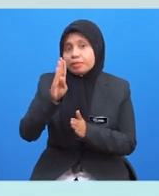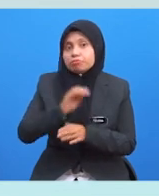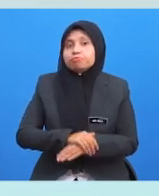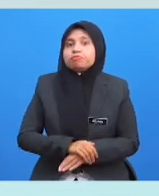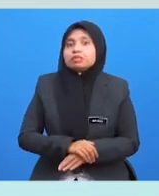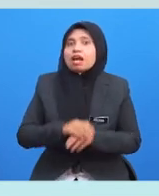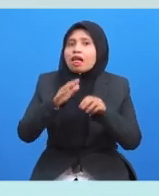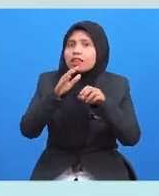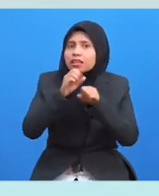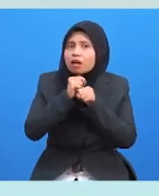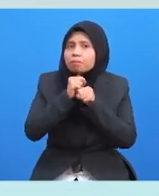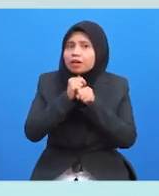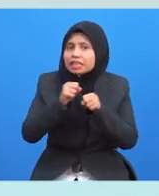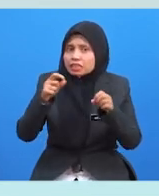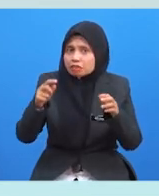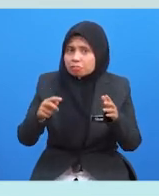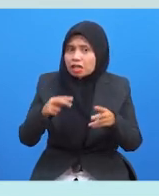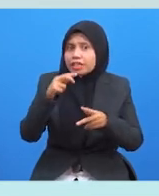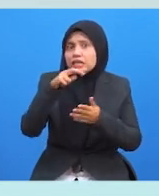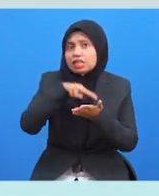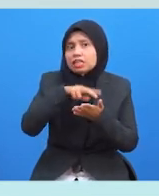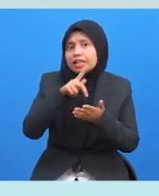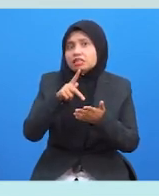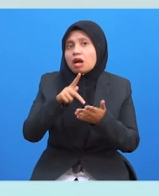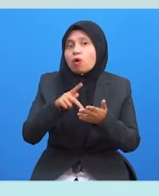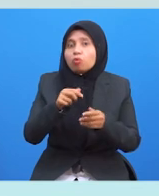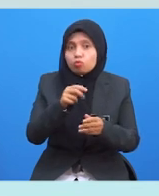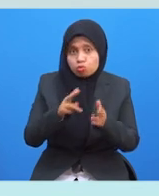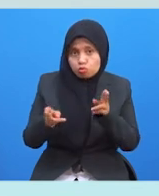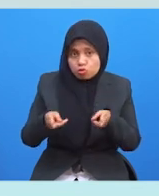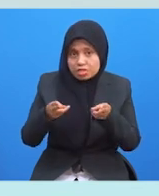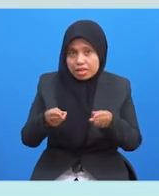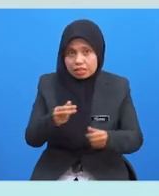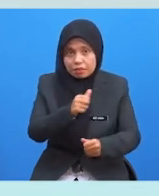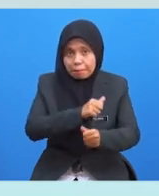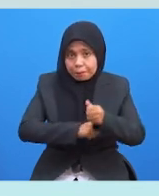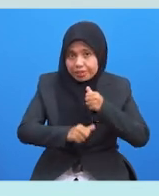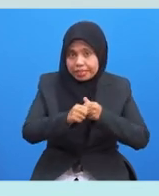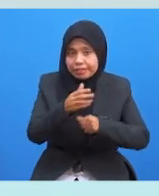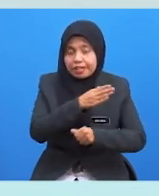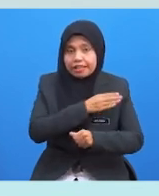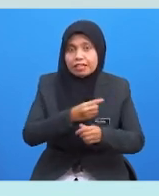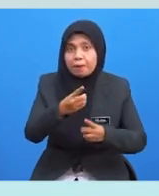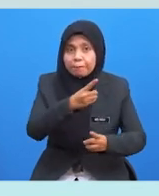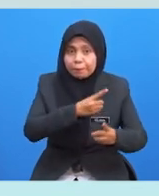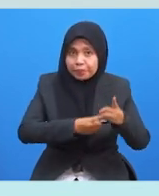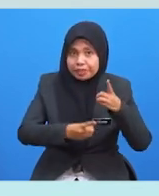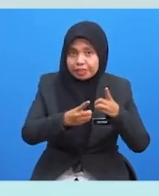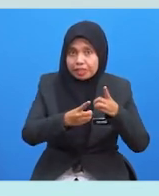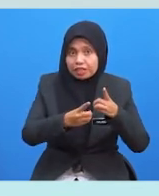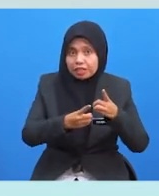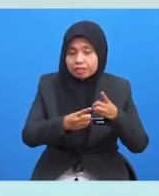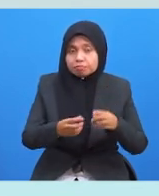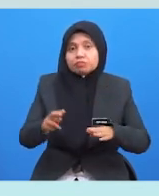KTMB, dapat meningkatkan urusan perniagaan dan perdagangan. Perkhidmatan